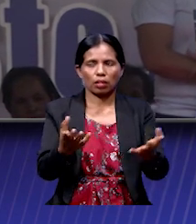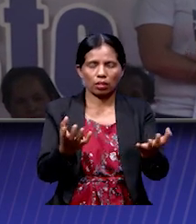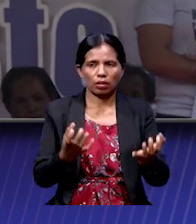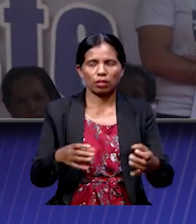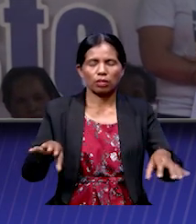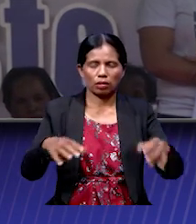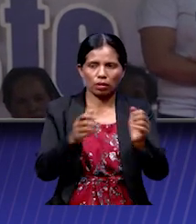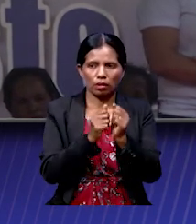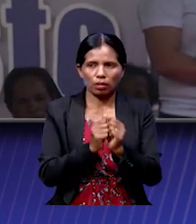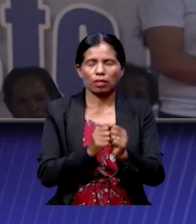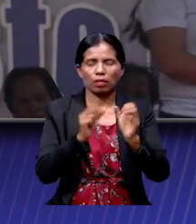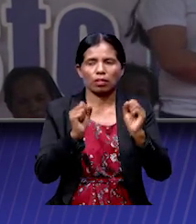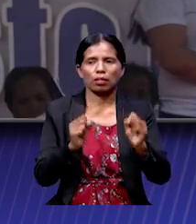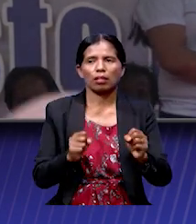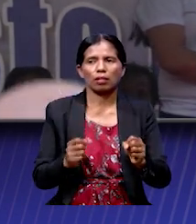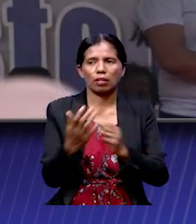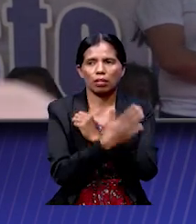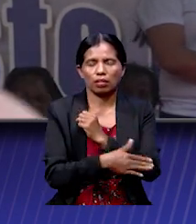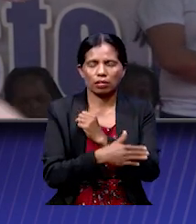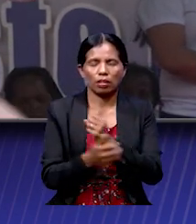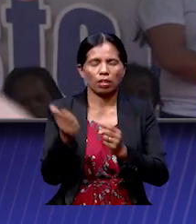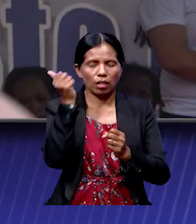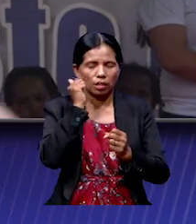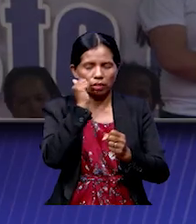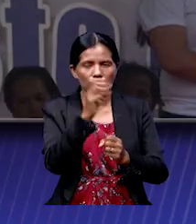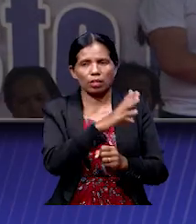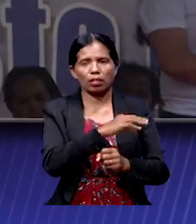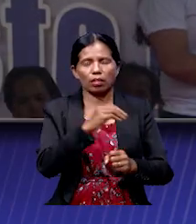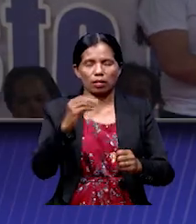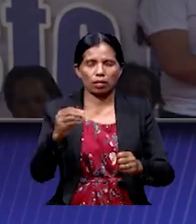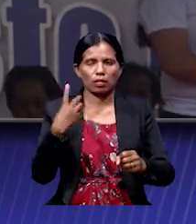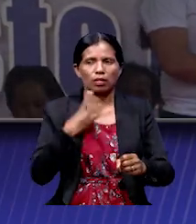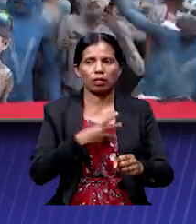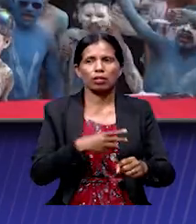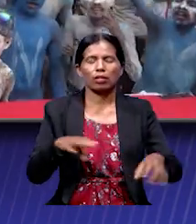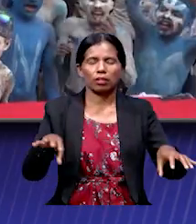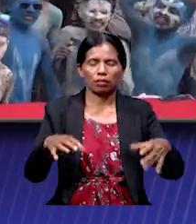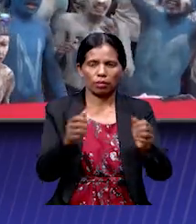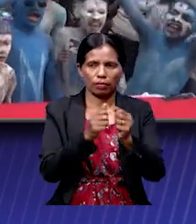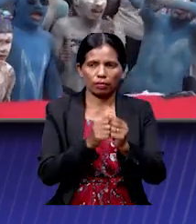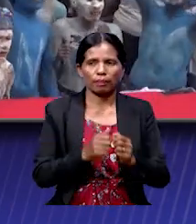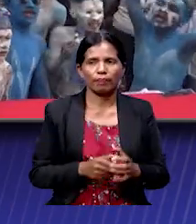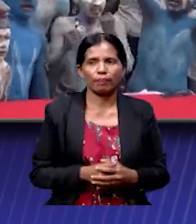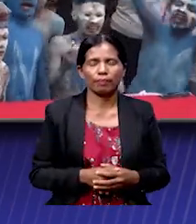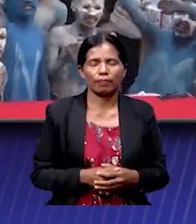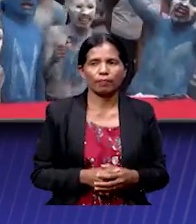servizo a mutu par dia kleu. Ia nasao asiático, non mos pacífico, ita se halo meti.